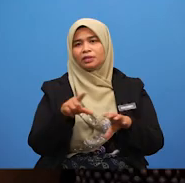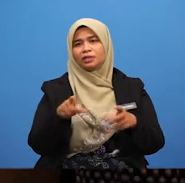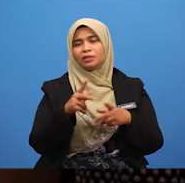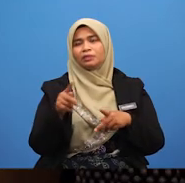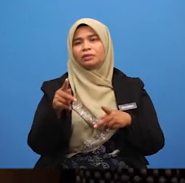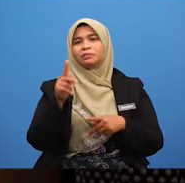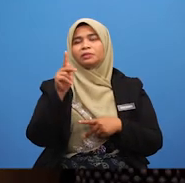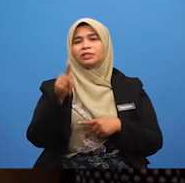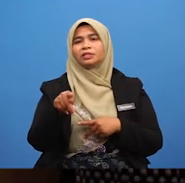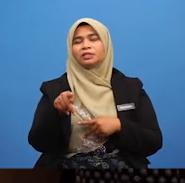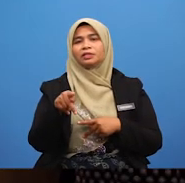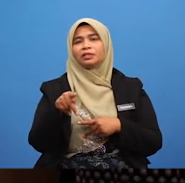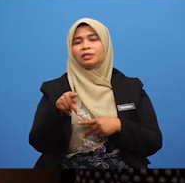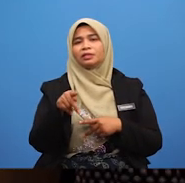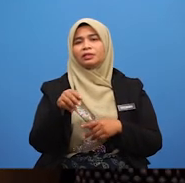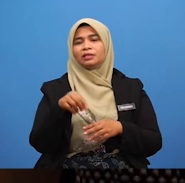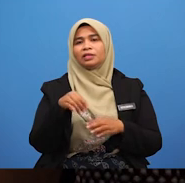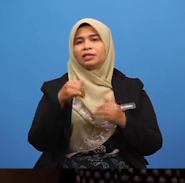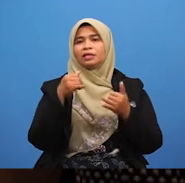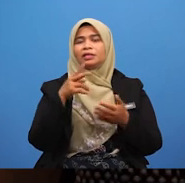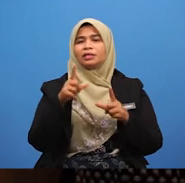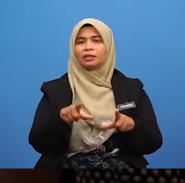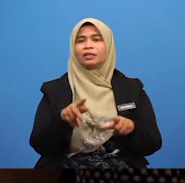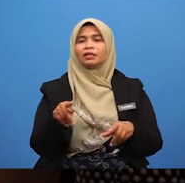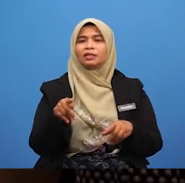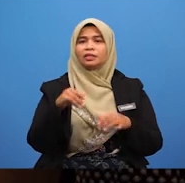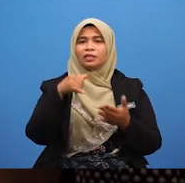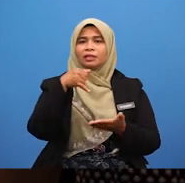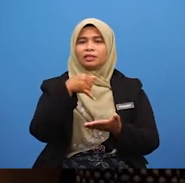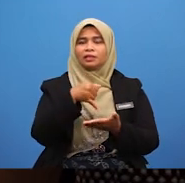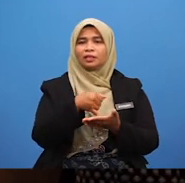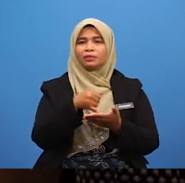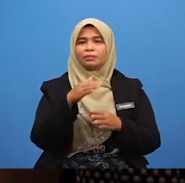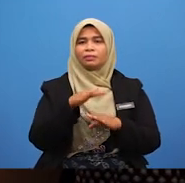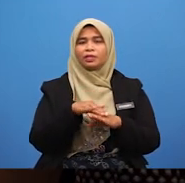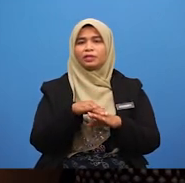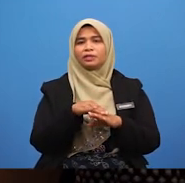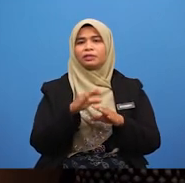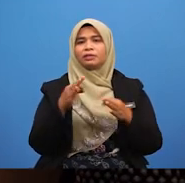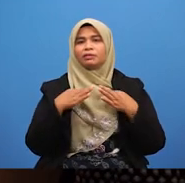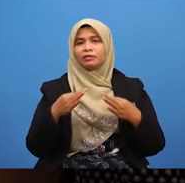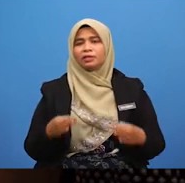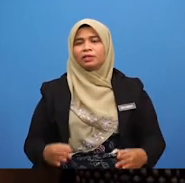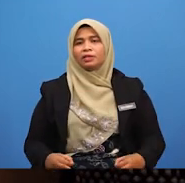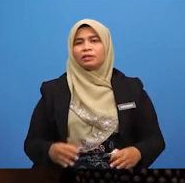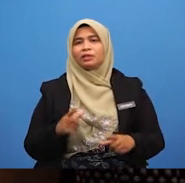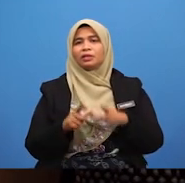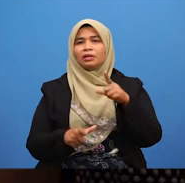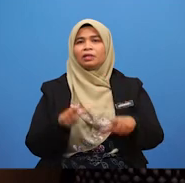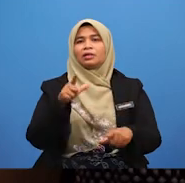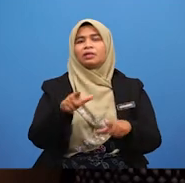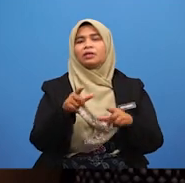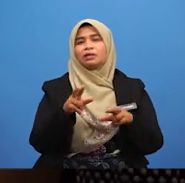fabrik. Ira lurus ini penting kerana bagi menghasilkan pakaian tergantung dengan